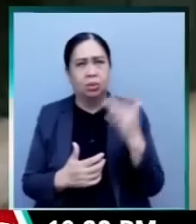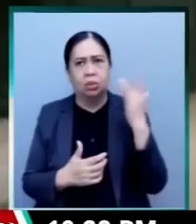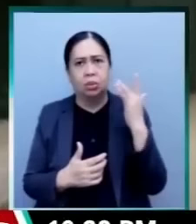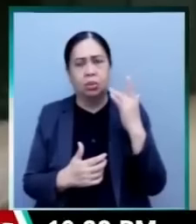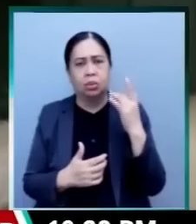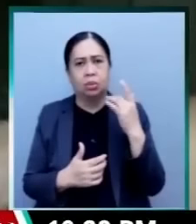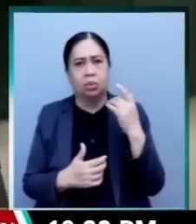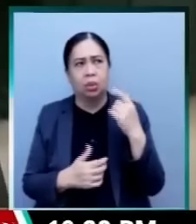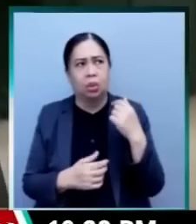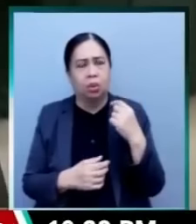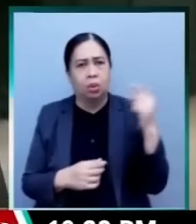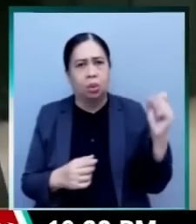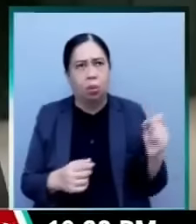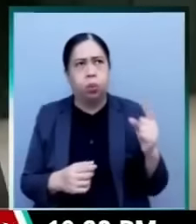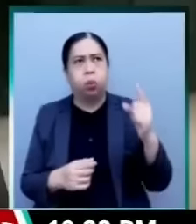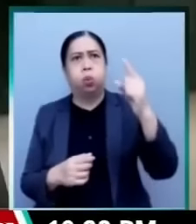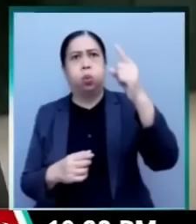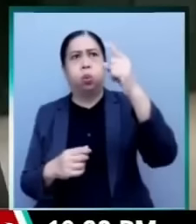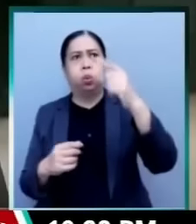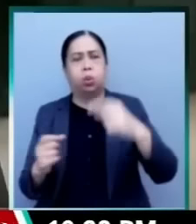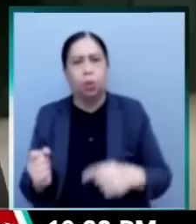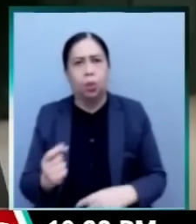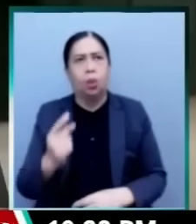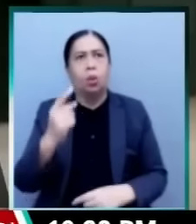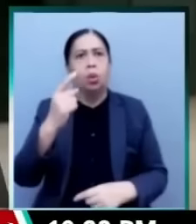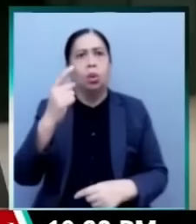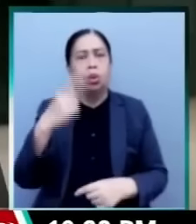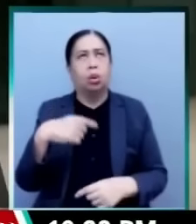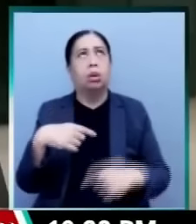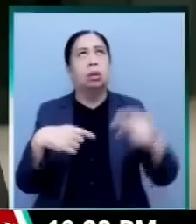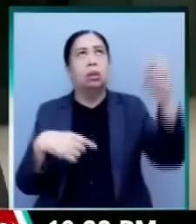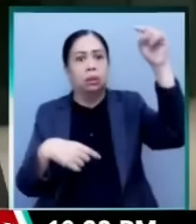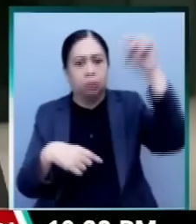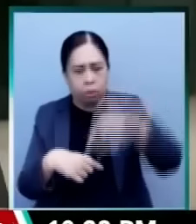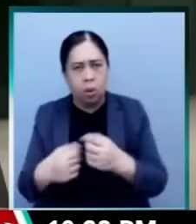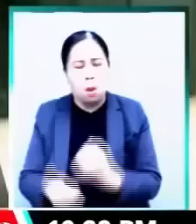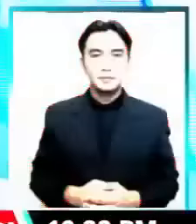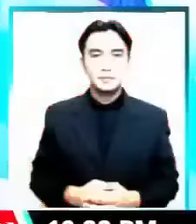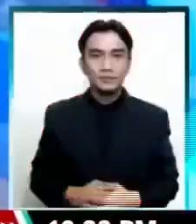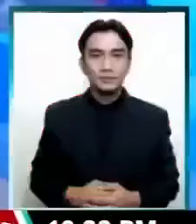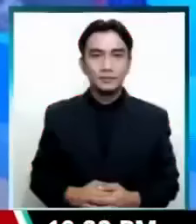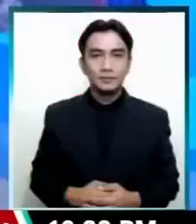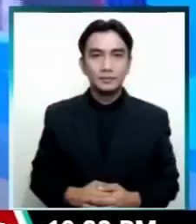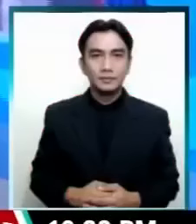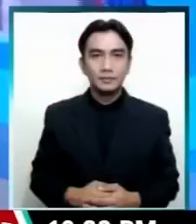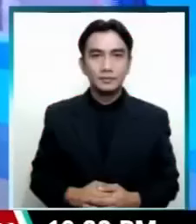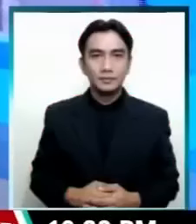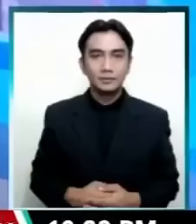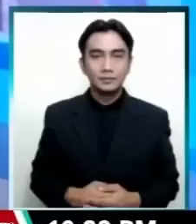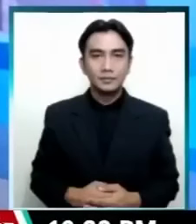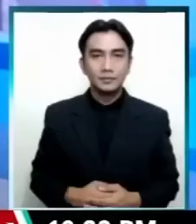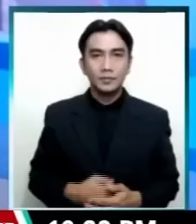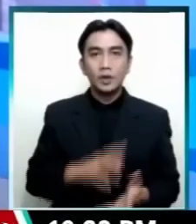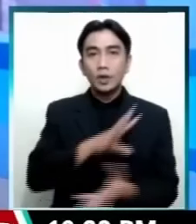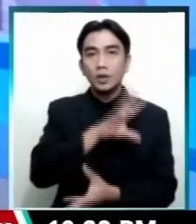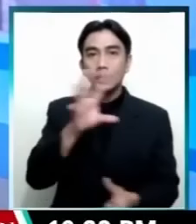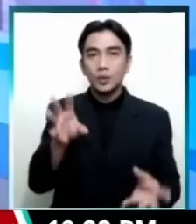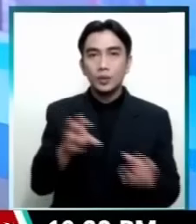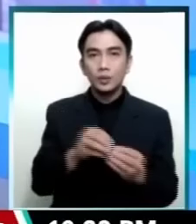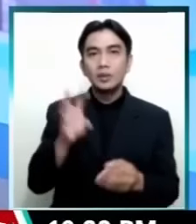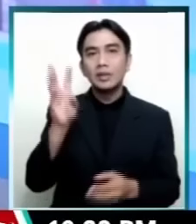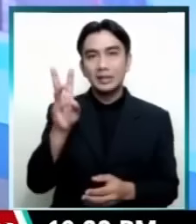ng missiles. Tapos yung paglan niya sa lupa, boom talaga, para kang lilindulin. Umabot na sa mahigit 6,000